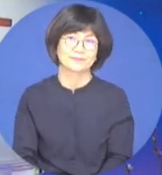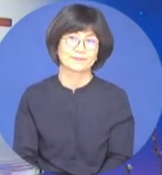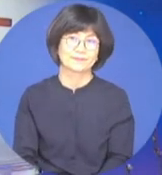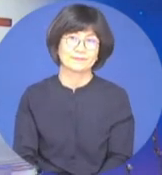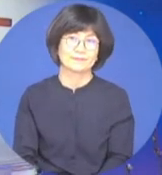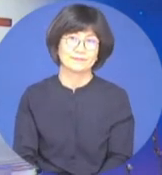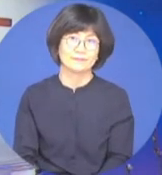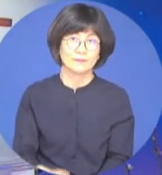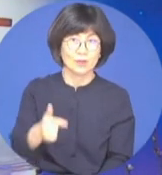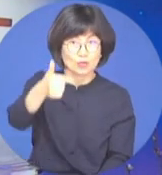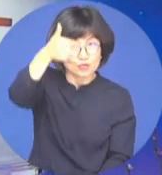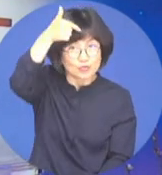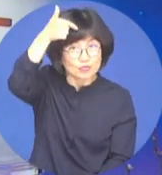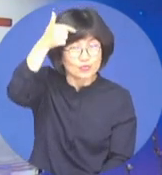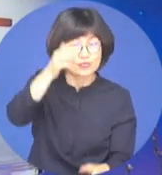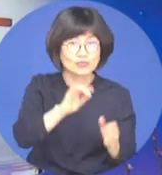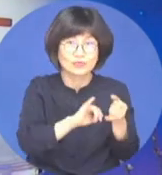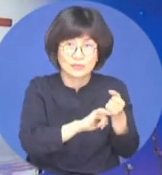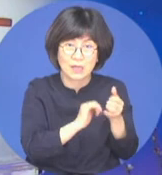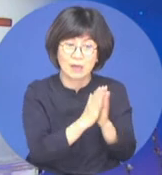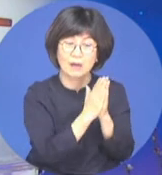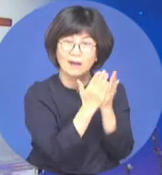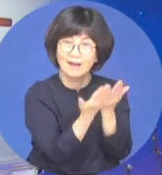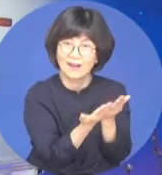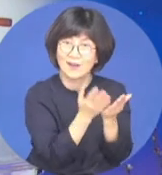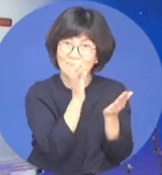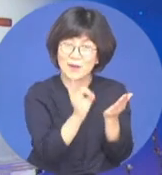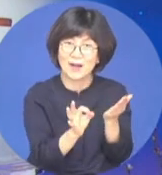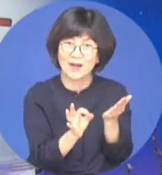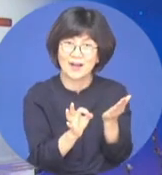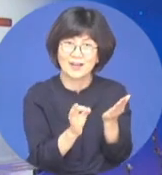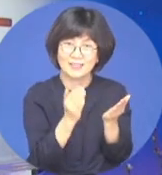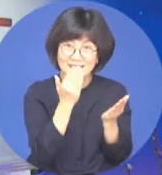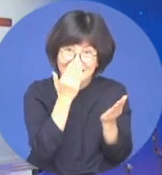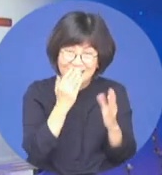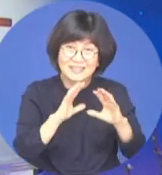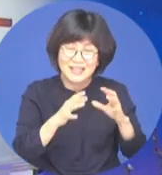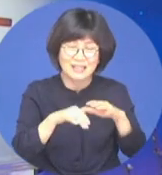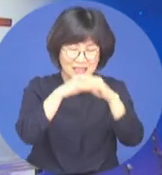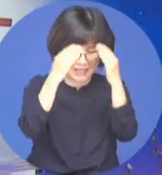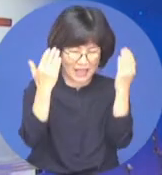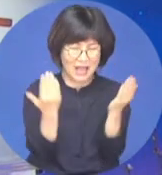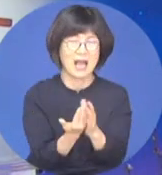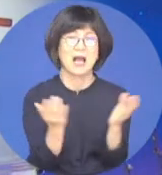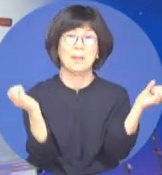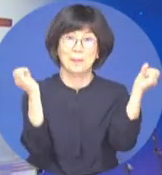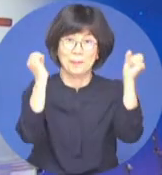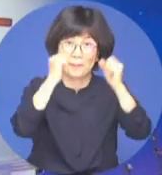구약 성경을 보면요. 구약 성경 이스라엘 있잖아요. 나중에 이스라엘 다 망하잖아요.